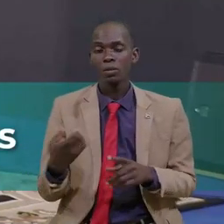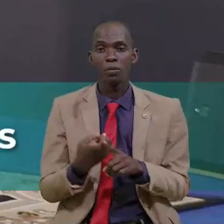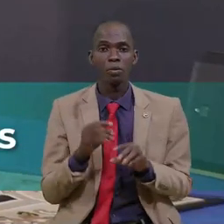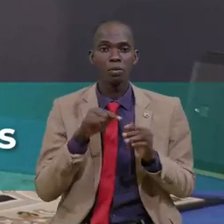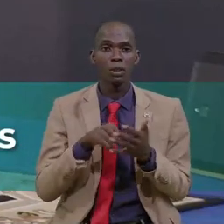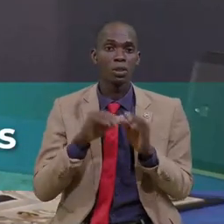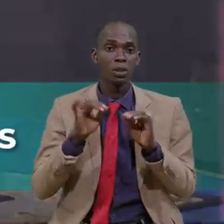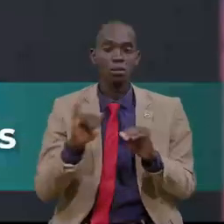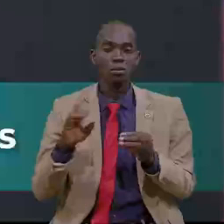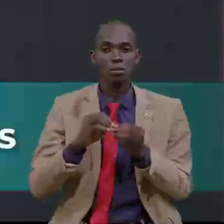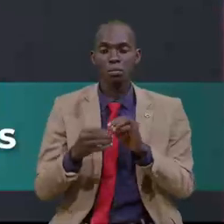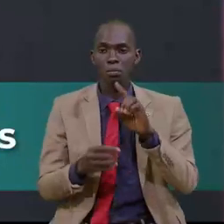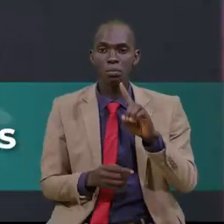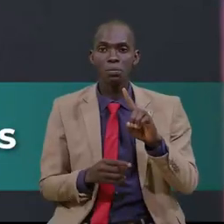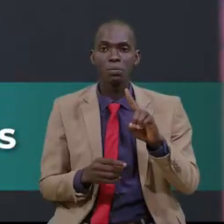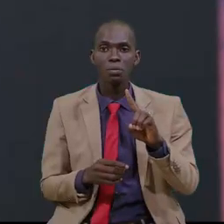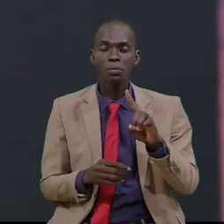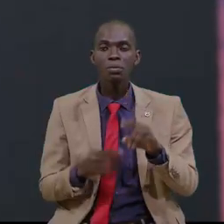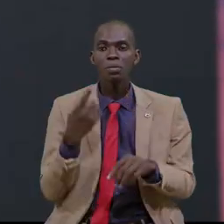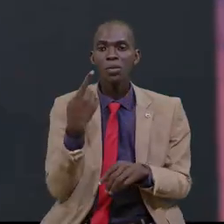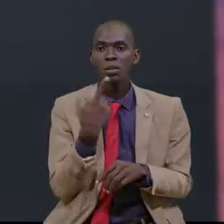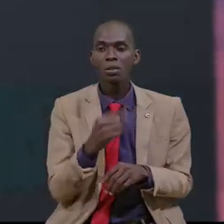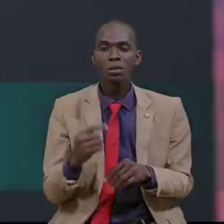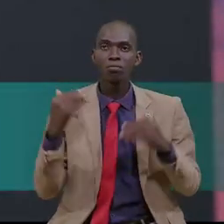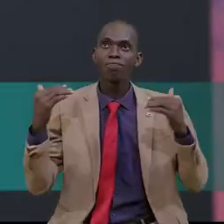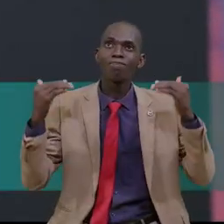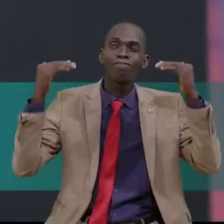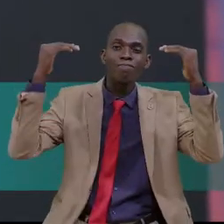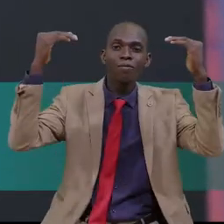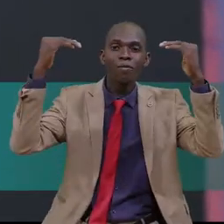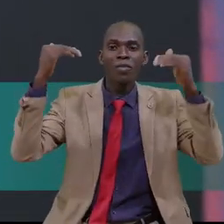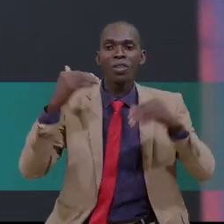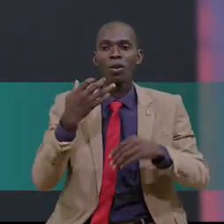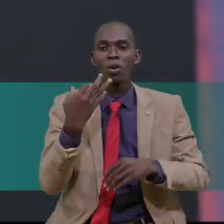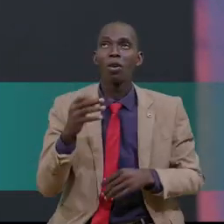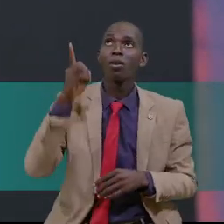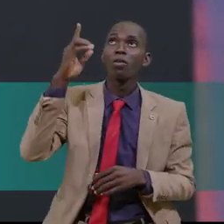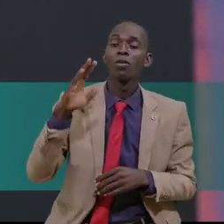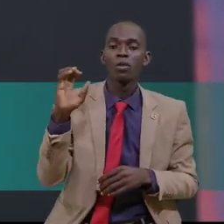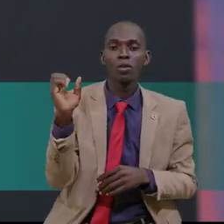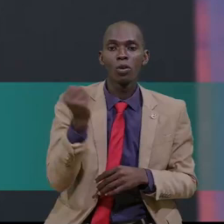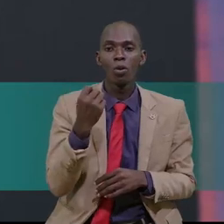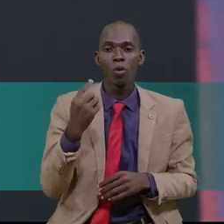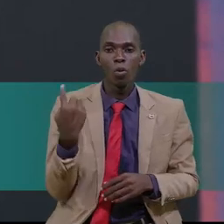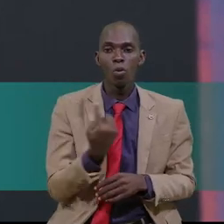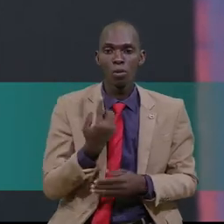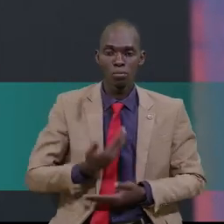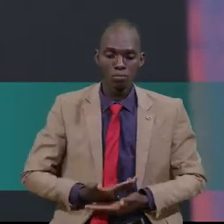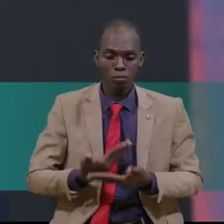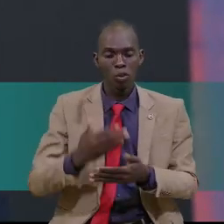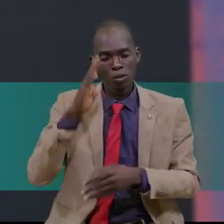à considérer. Premièrement, la suprématie du Fils unique de